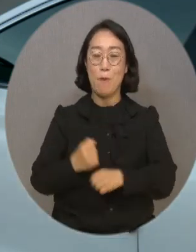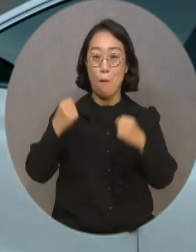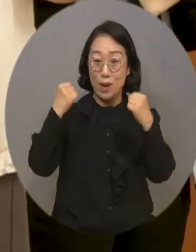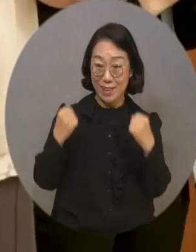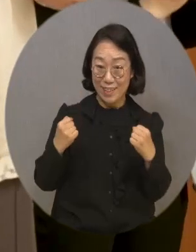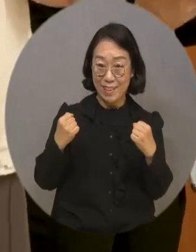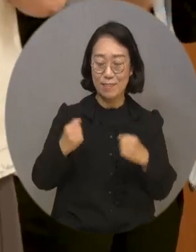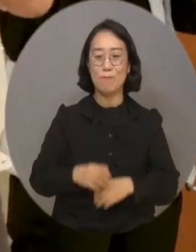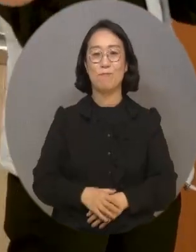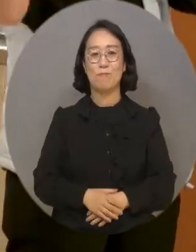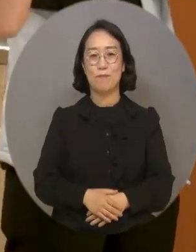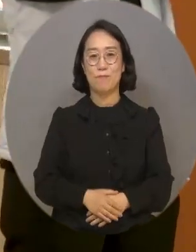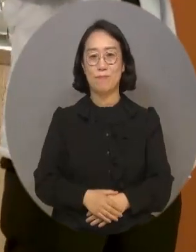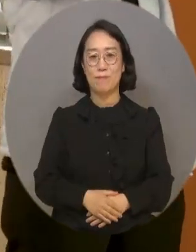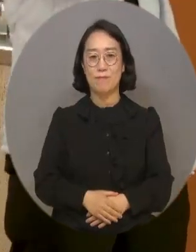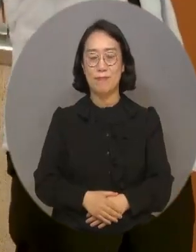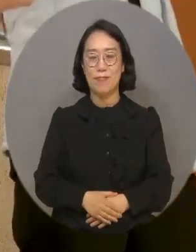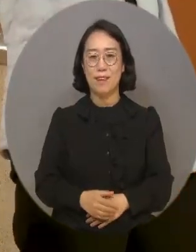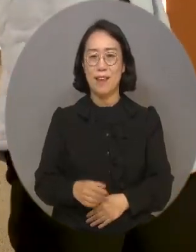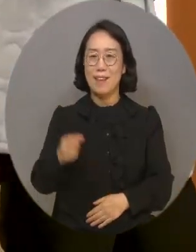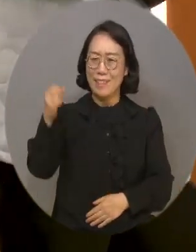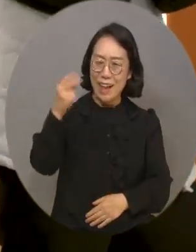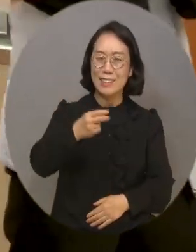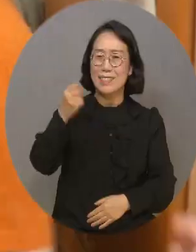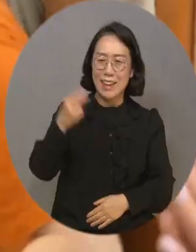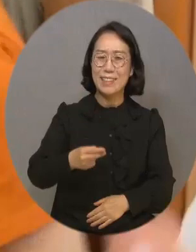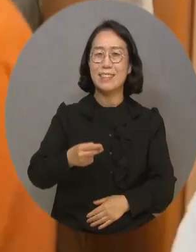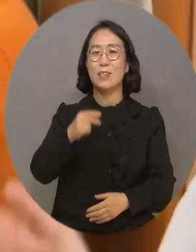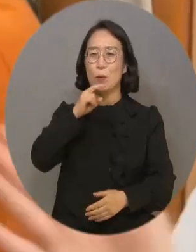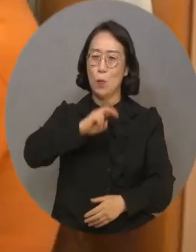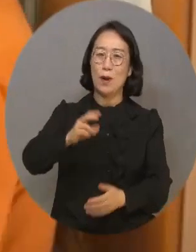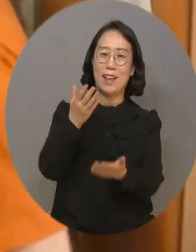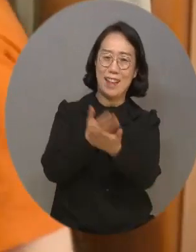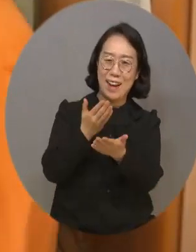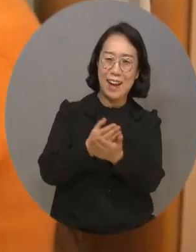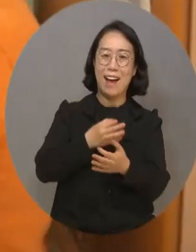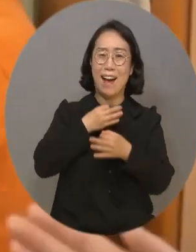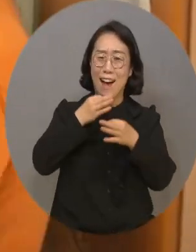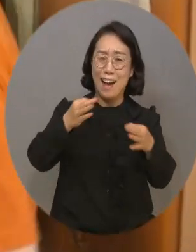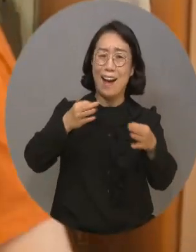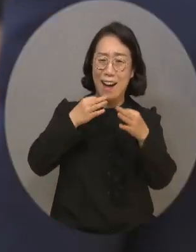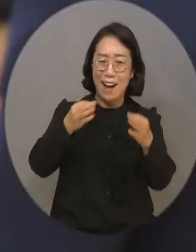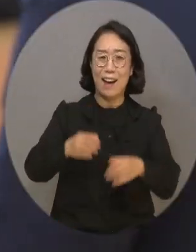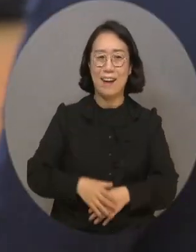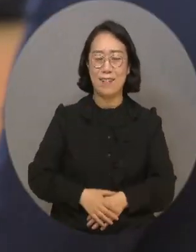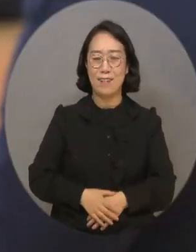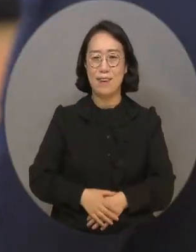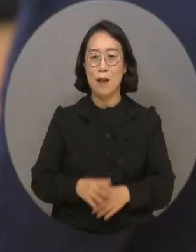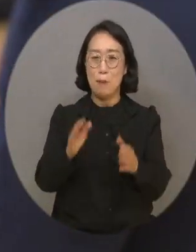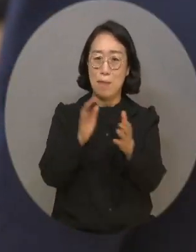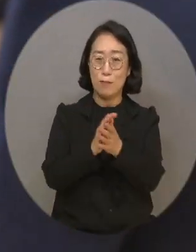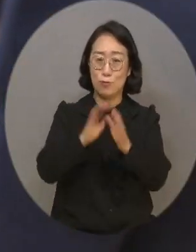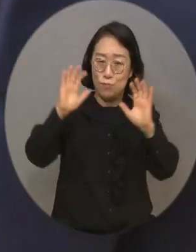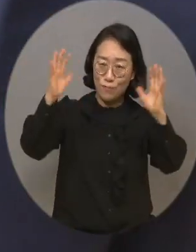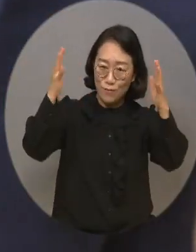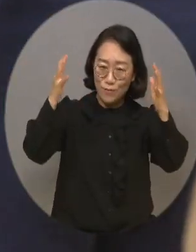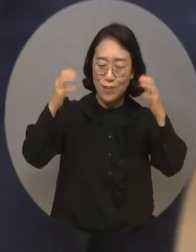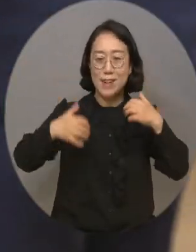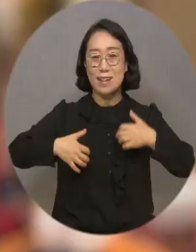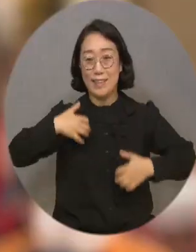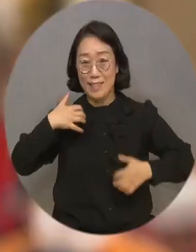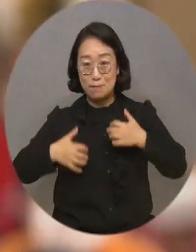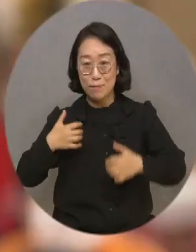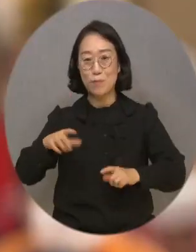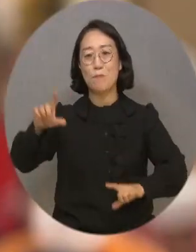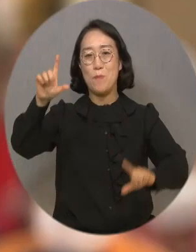화이팅! 큰소리로 앵커를 외치는 장성군 한 요양시설의 직원들. 환호와 박수 소리에는 기쁨과 반가움이